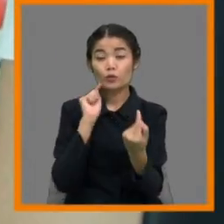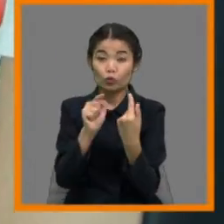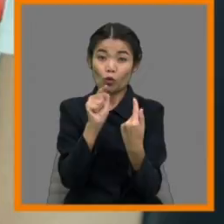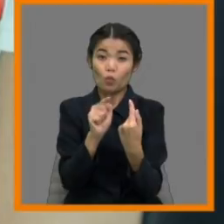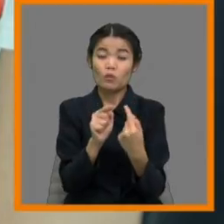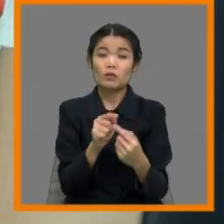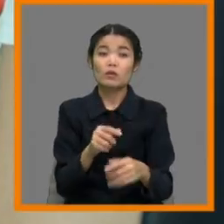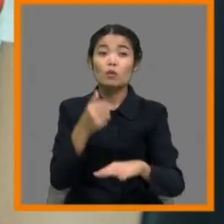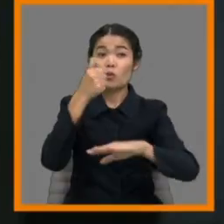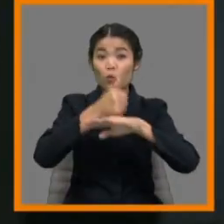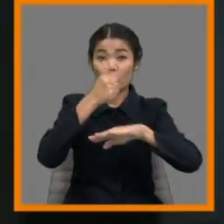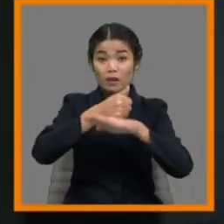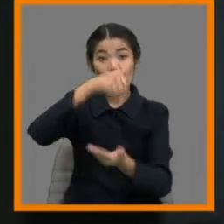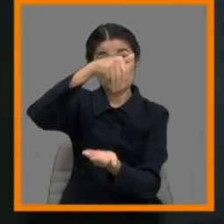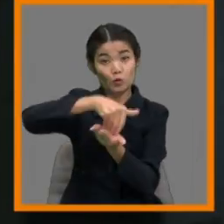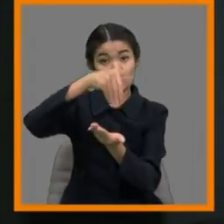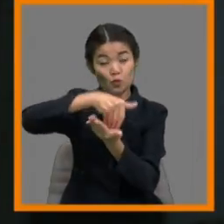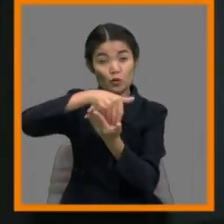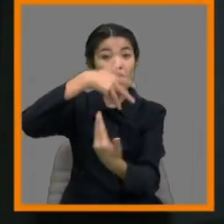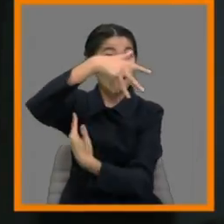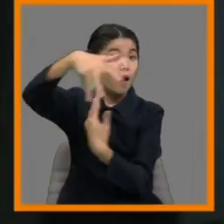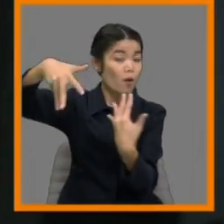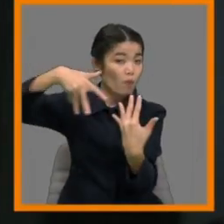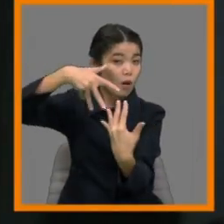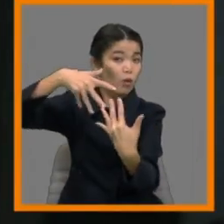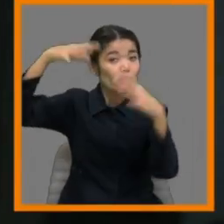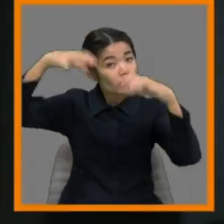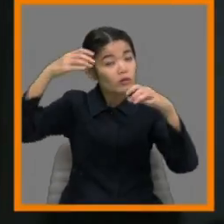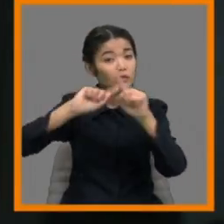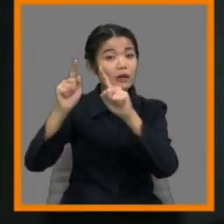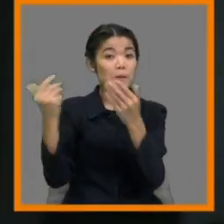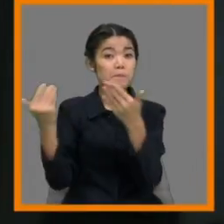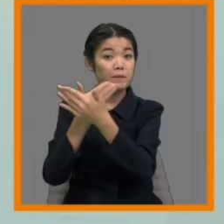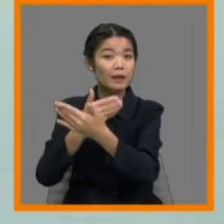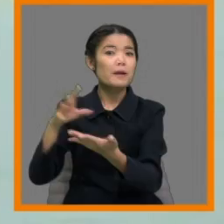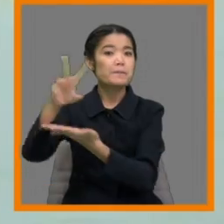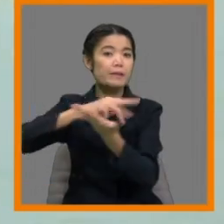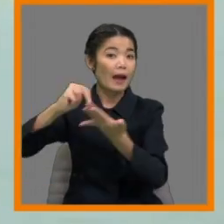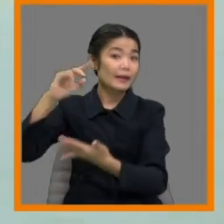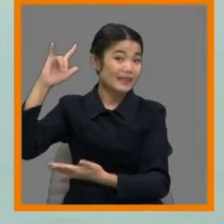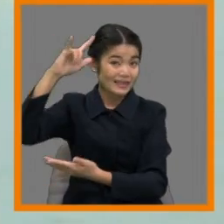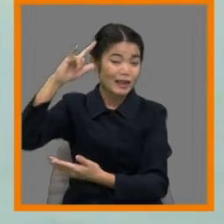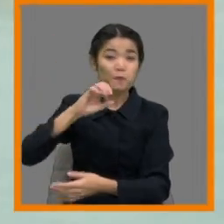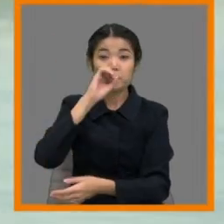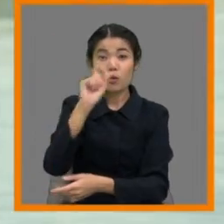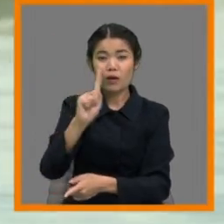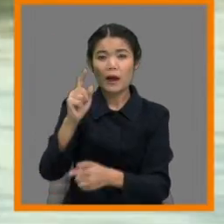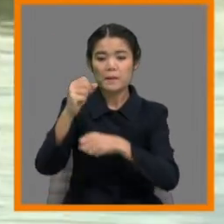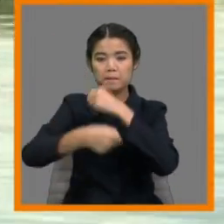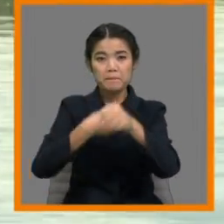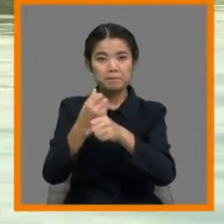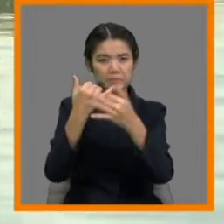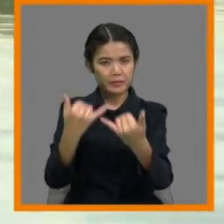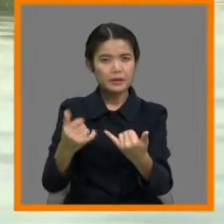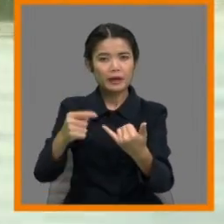สุภราทิตย์ผู้อำนวยการศูนย์การเปลี่ยนแปลงภูมิอากาศและภัยพิบัติมหาวิทยาลัยรังสิตวิเคราะห์ว่าปีนี้เป็นปีที่ไทยเผชิญภาวะภัย